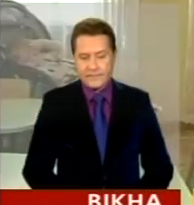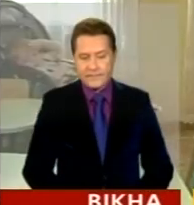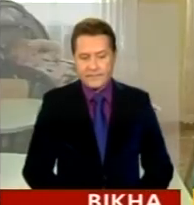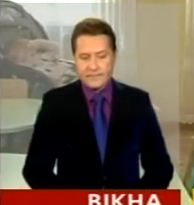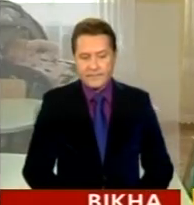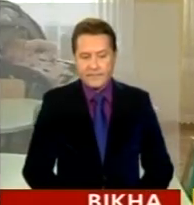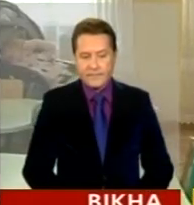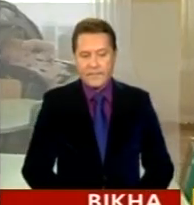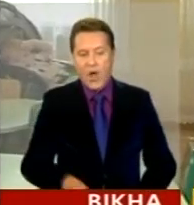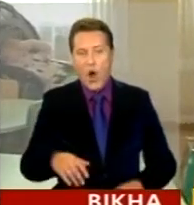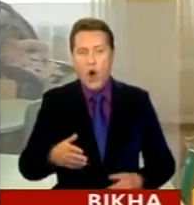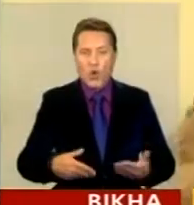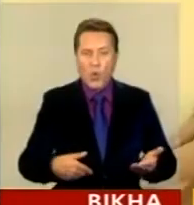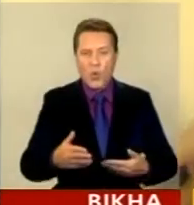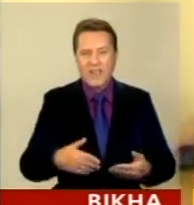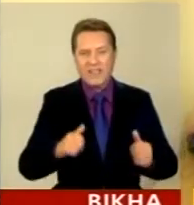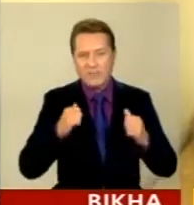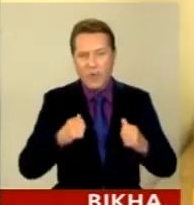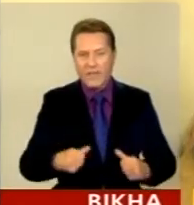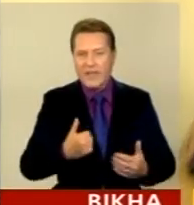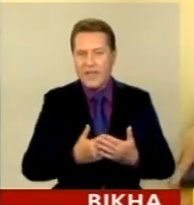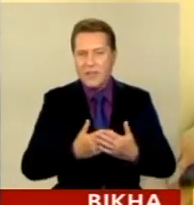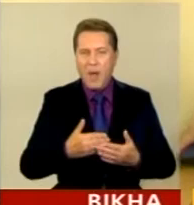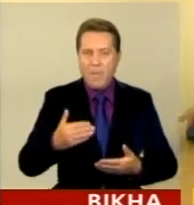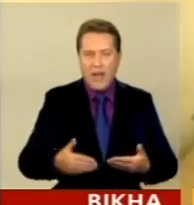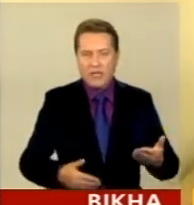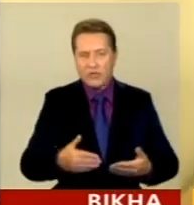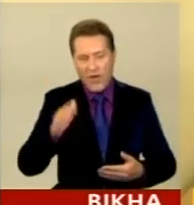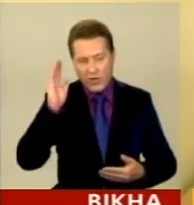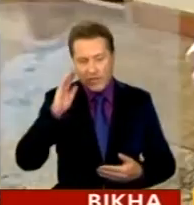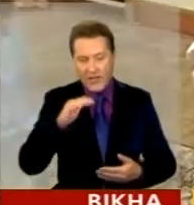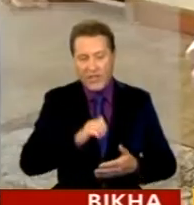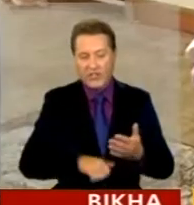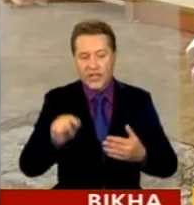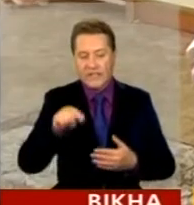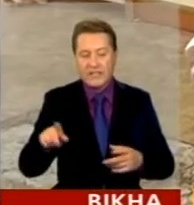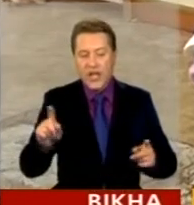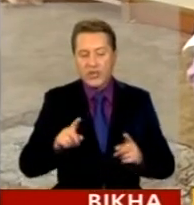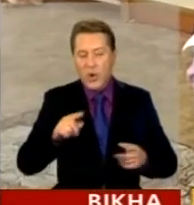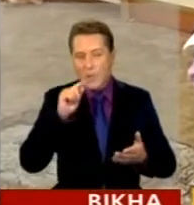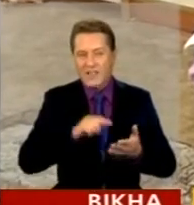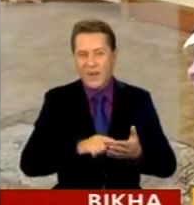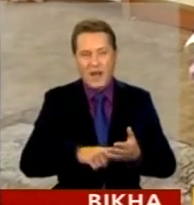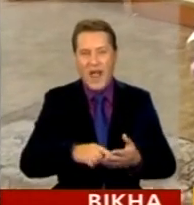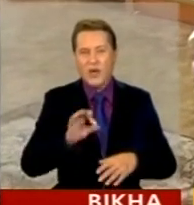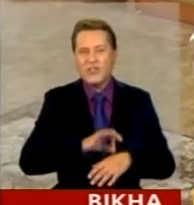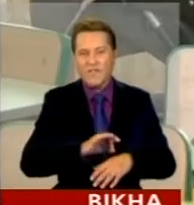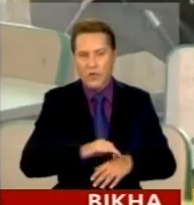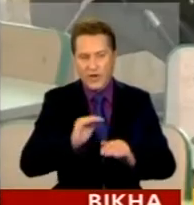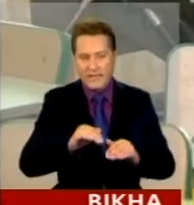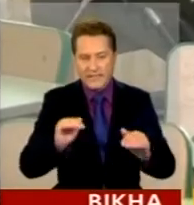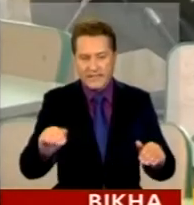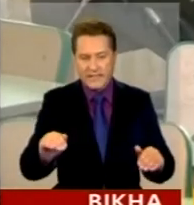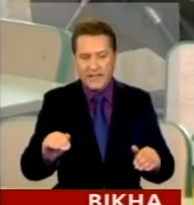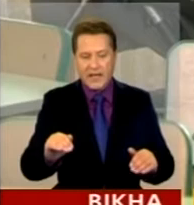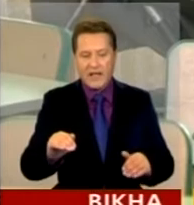діти. Рухи цих діток сповільнені, ніби вони пересуваються у воді. Все через те, що у ці будинки потрапляють незвичайні малюки. У